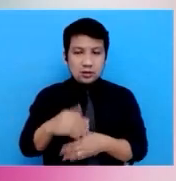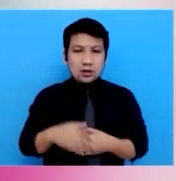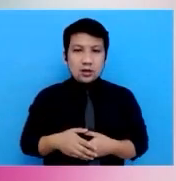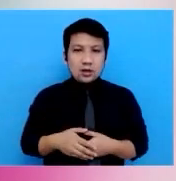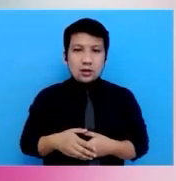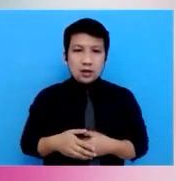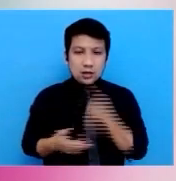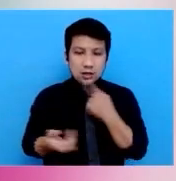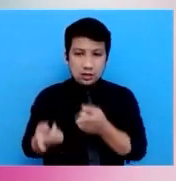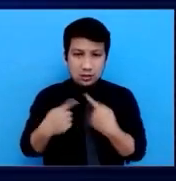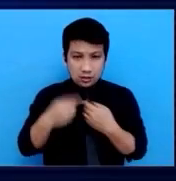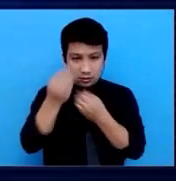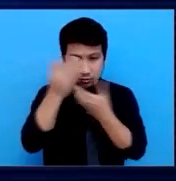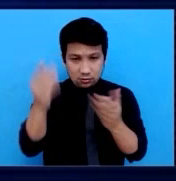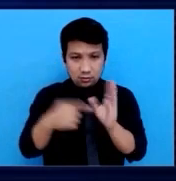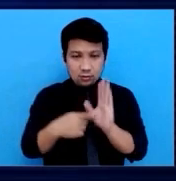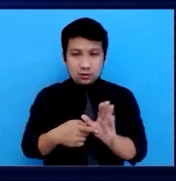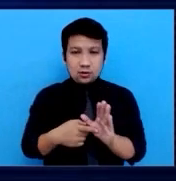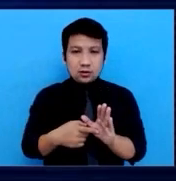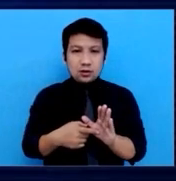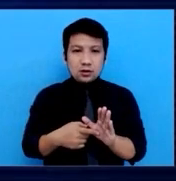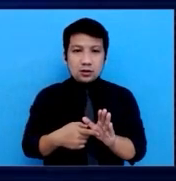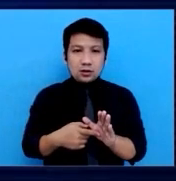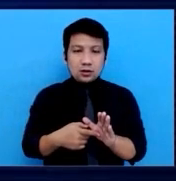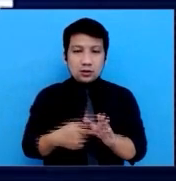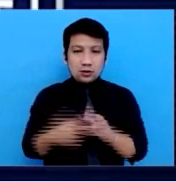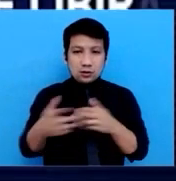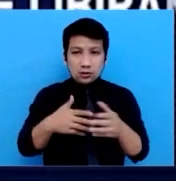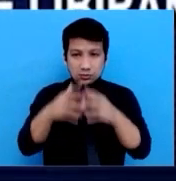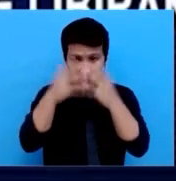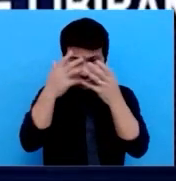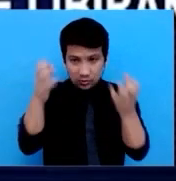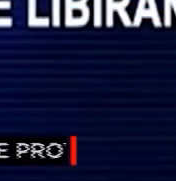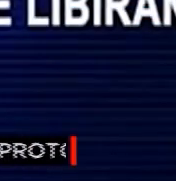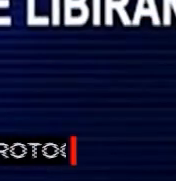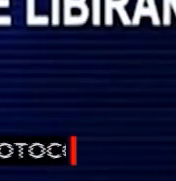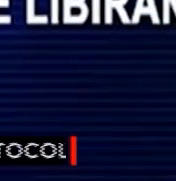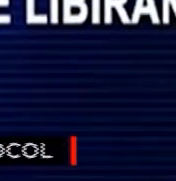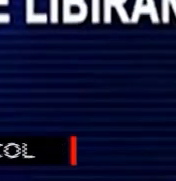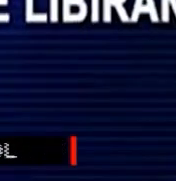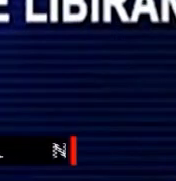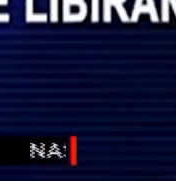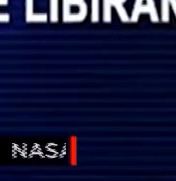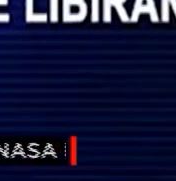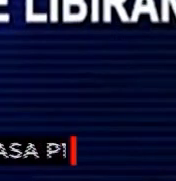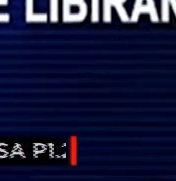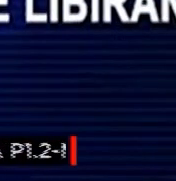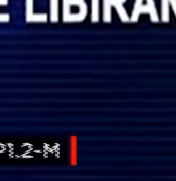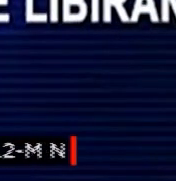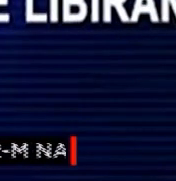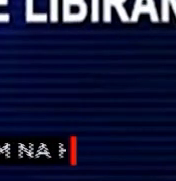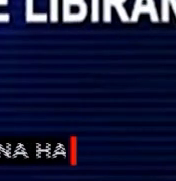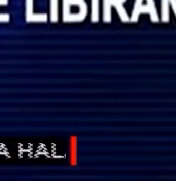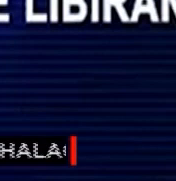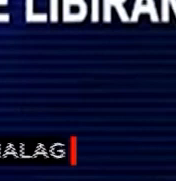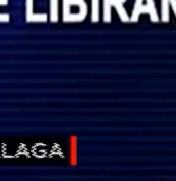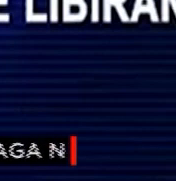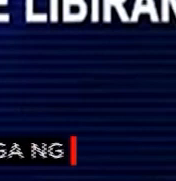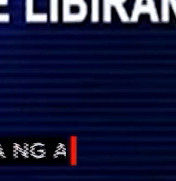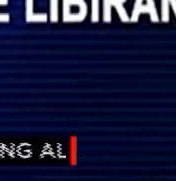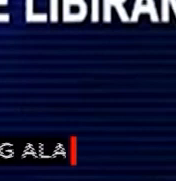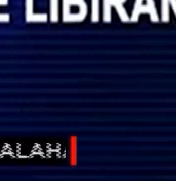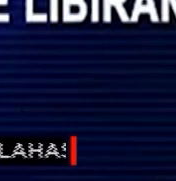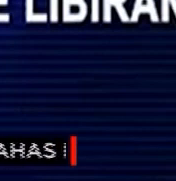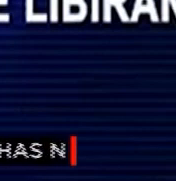ng kasambahay. Kahit nagaling sa agency yung maid, wag pa rin silang pakampante. Talagang yung mga papers